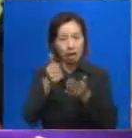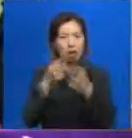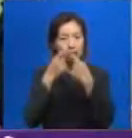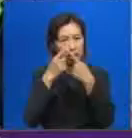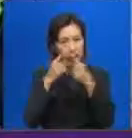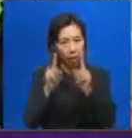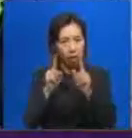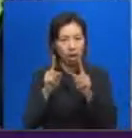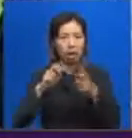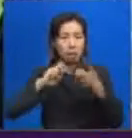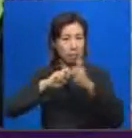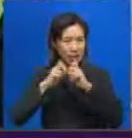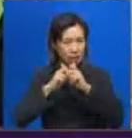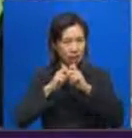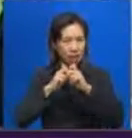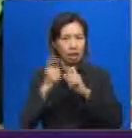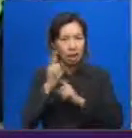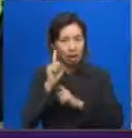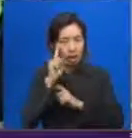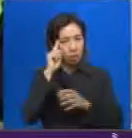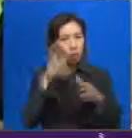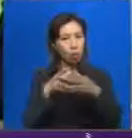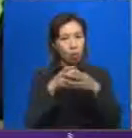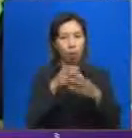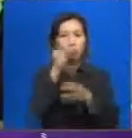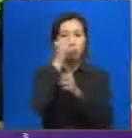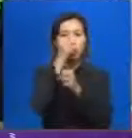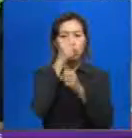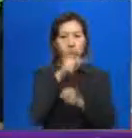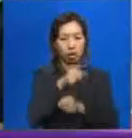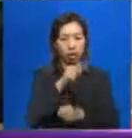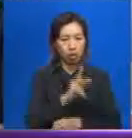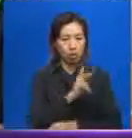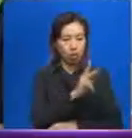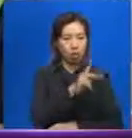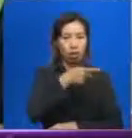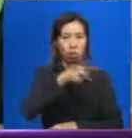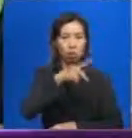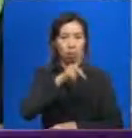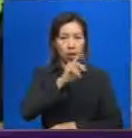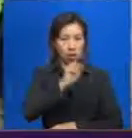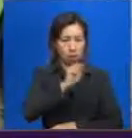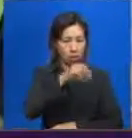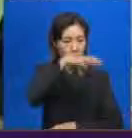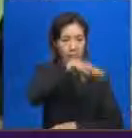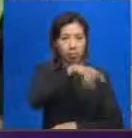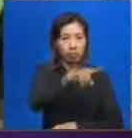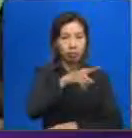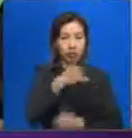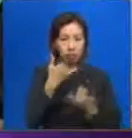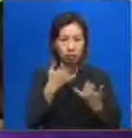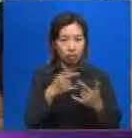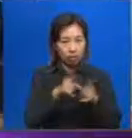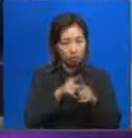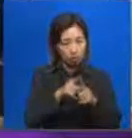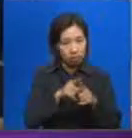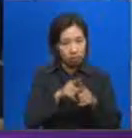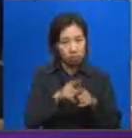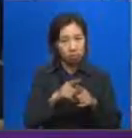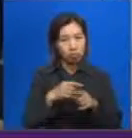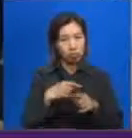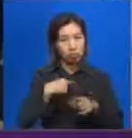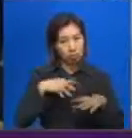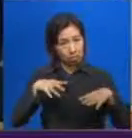ต่ปัญหาอยู่ที่ว่ากลุ่มผู้ประท้วงกปปส.นั้นจะดำเนินการตามคำเรียกร้